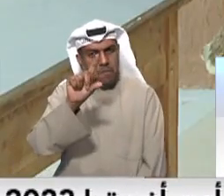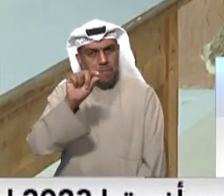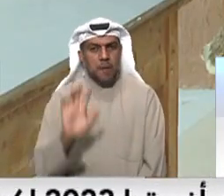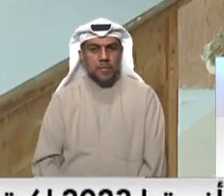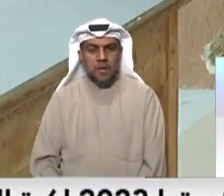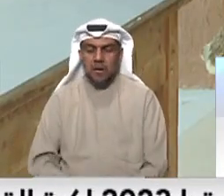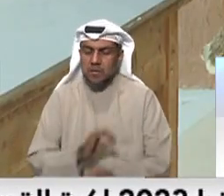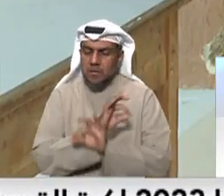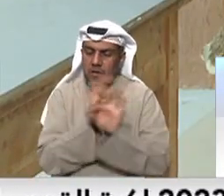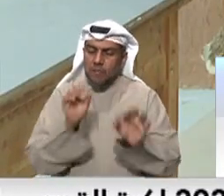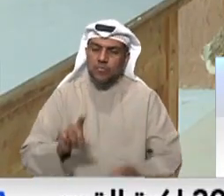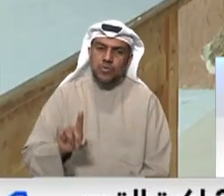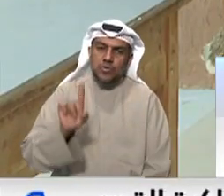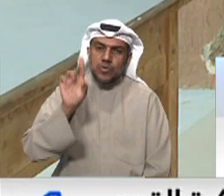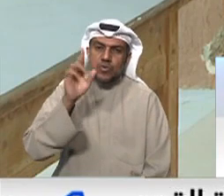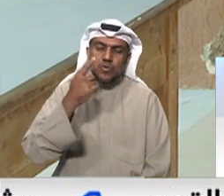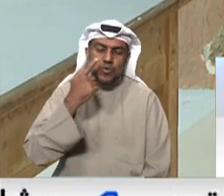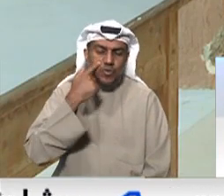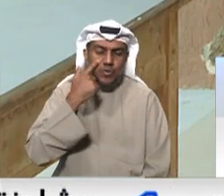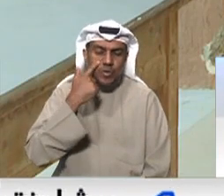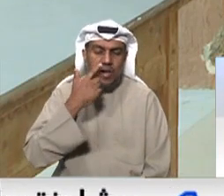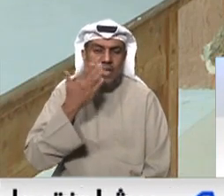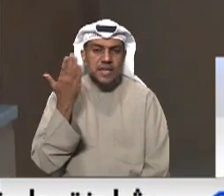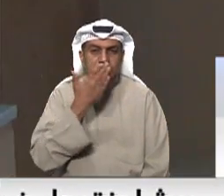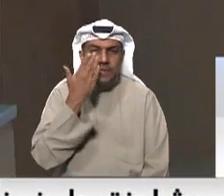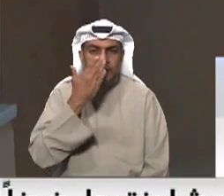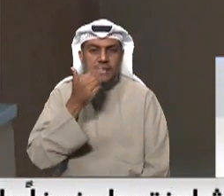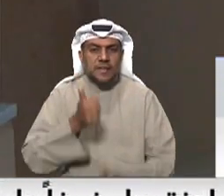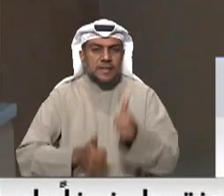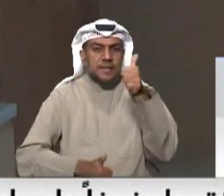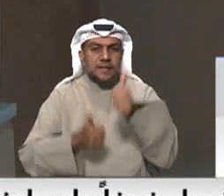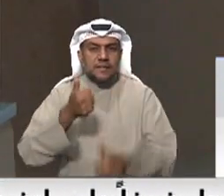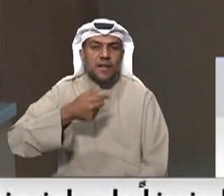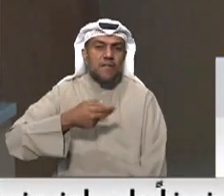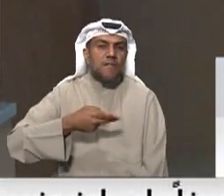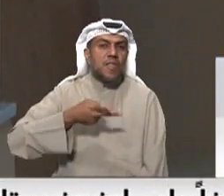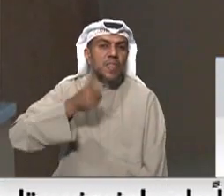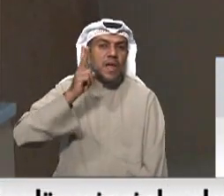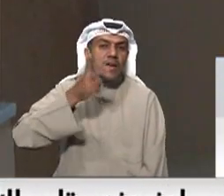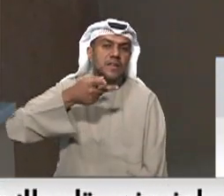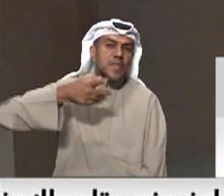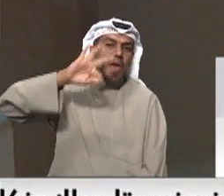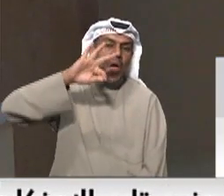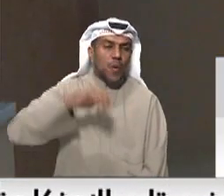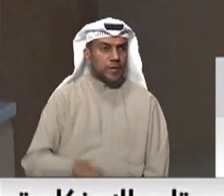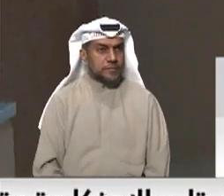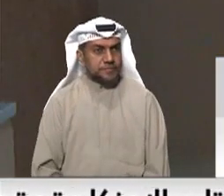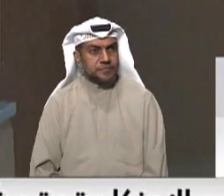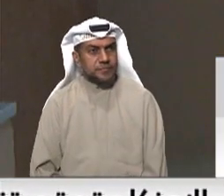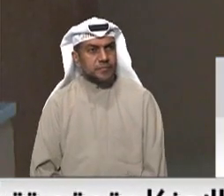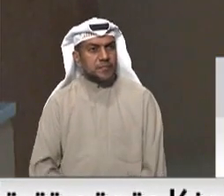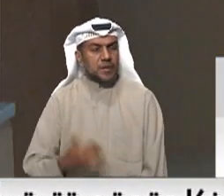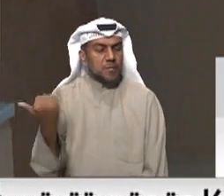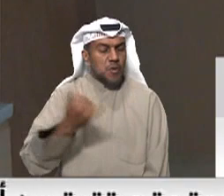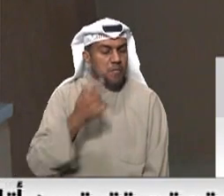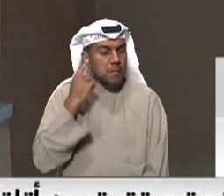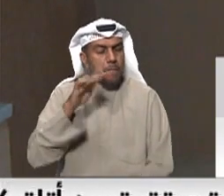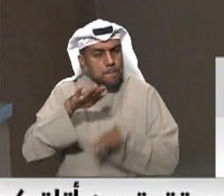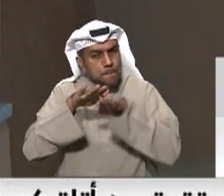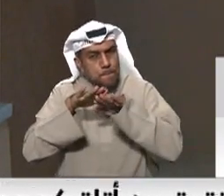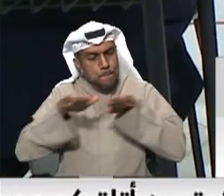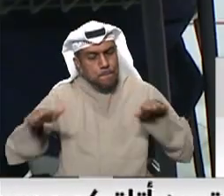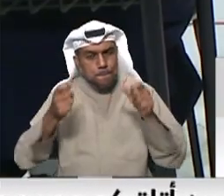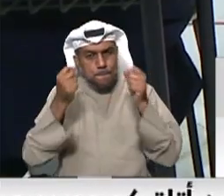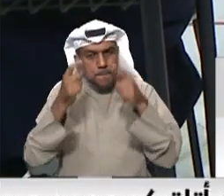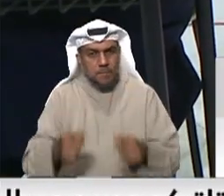الامور كلها ان شاء الله قاعد تصير وفق ما هو مرسوم له جميع اللجان الامتحانيه تحرص على توفير الهدوء وتهيئه الاجواء